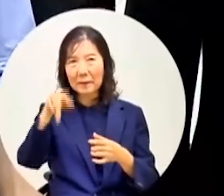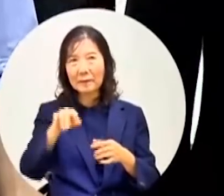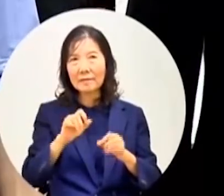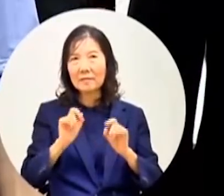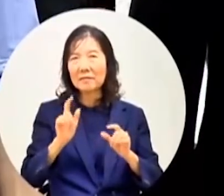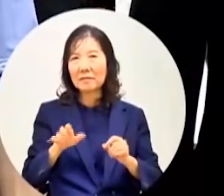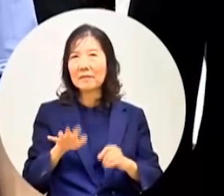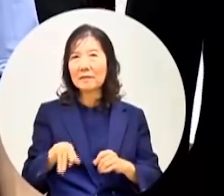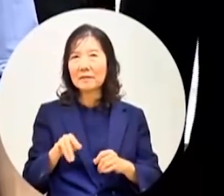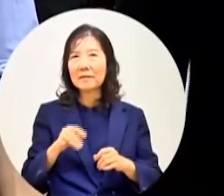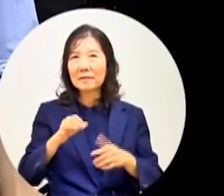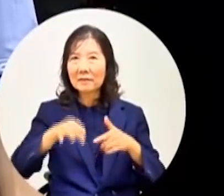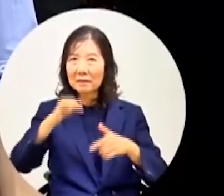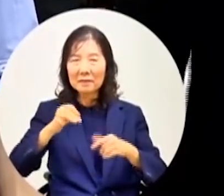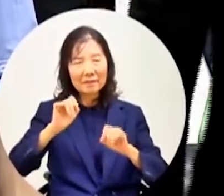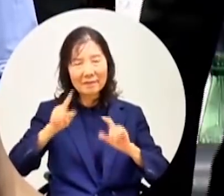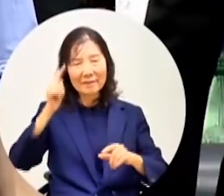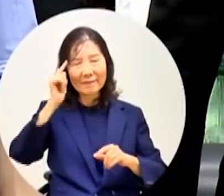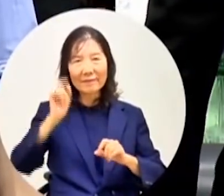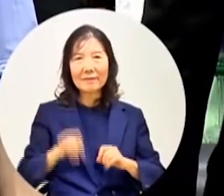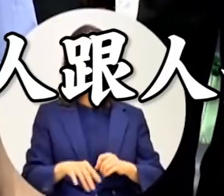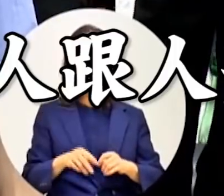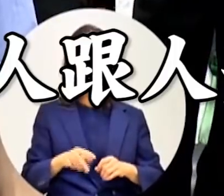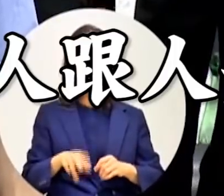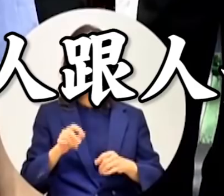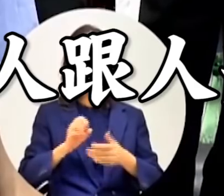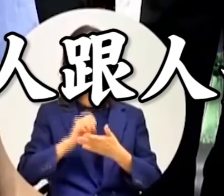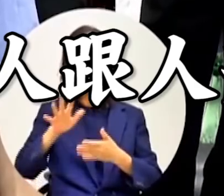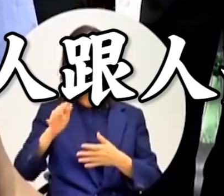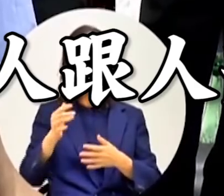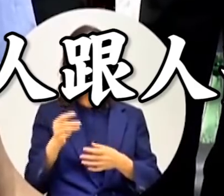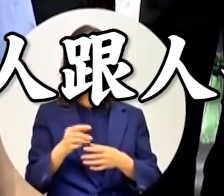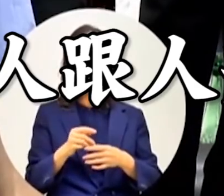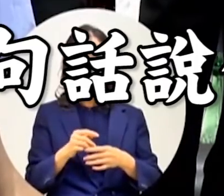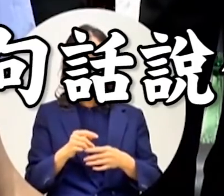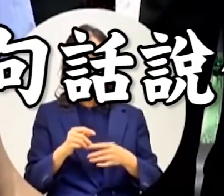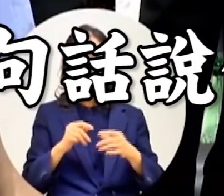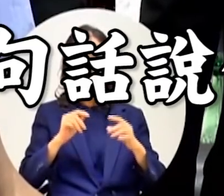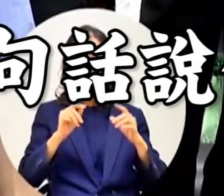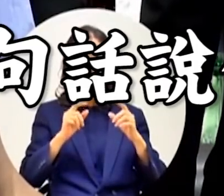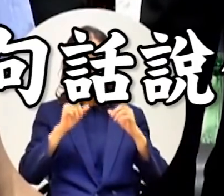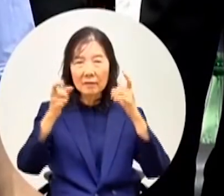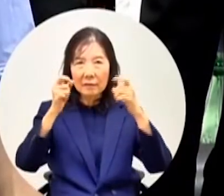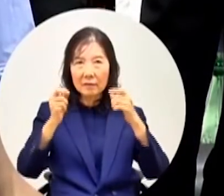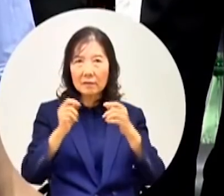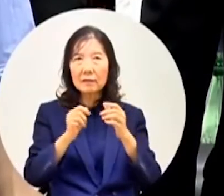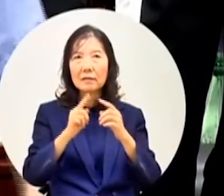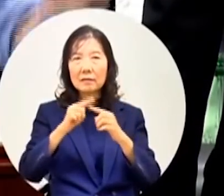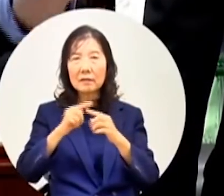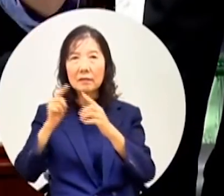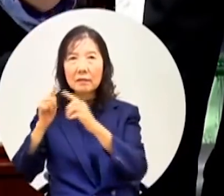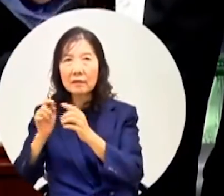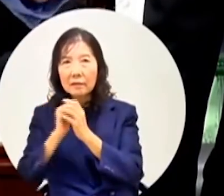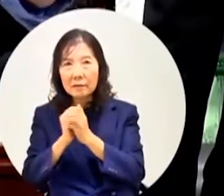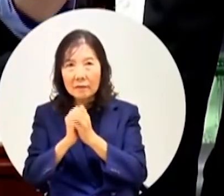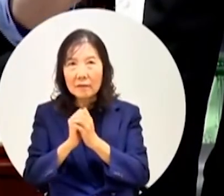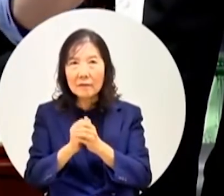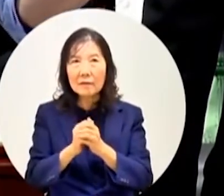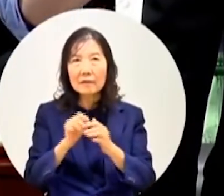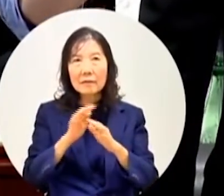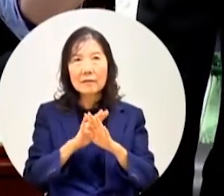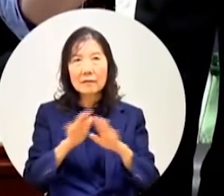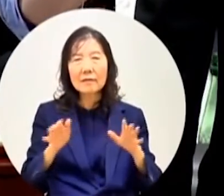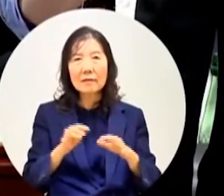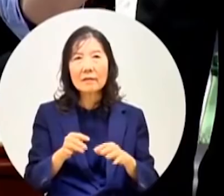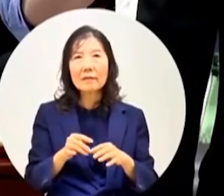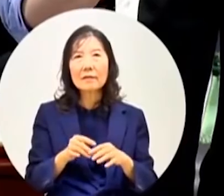你报告， 我觉得这是价值的选择，没有傻不傻。 因为我跟你报告，我们过年跟人跟人拜年的时候，第一句话说什么？ 恭喜平安，